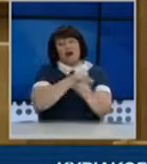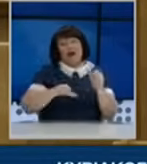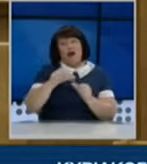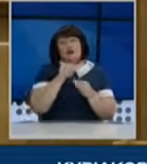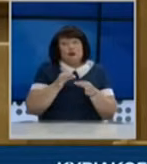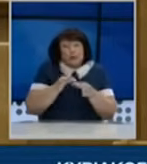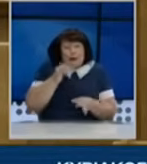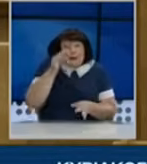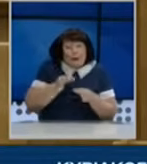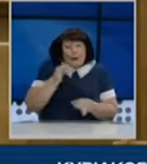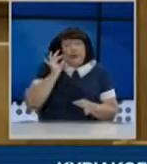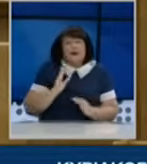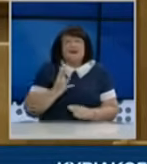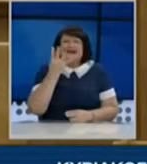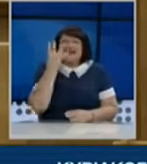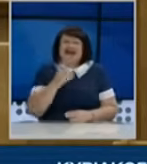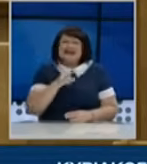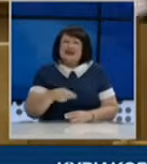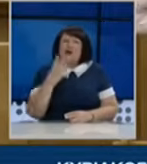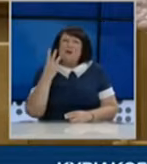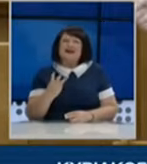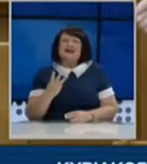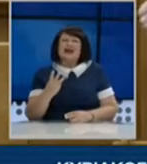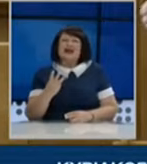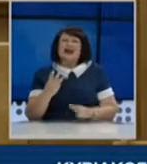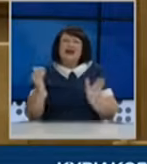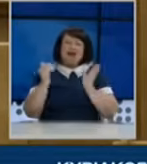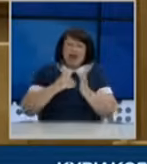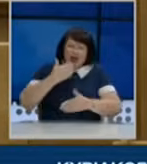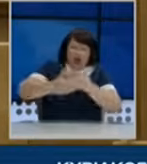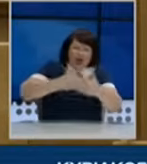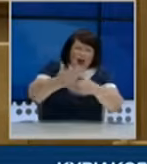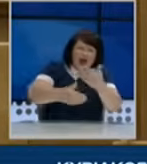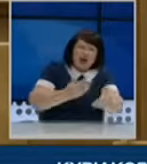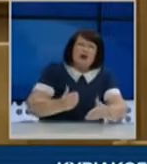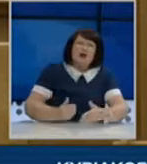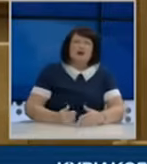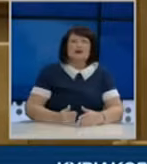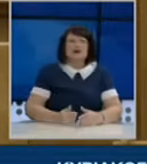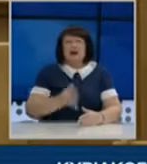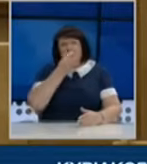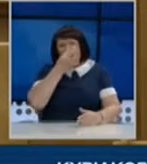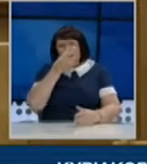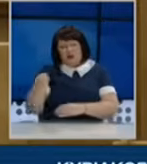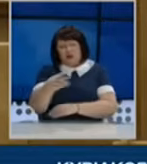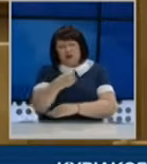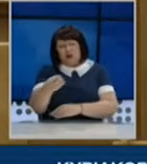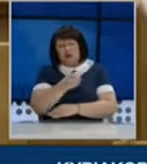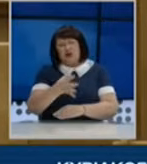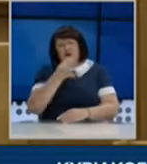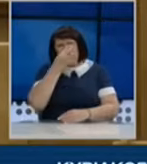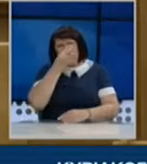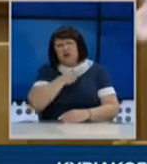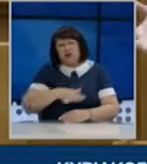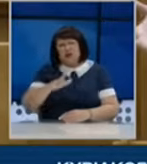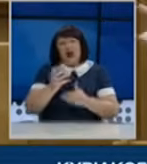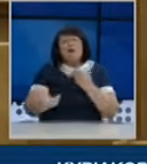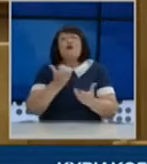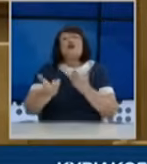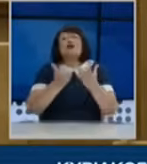λαός για 4,3 τρισεκατομμύρια χιλιετίες? Οι ρήποι που βγήκαν στην επιφάνεια και στην ατμόσφαιρα από τις